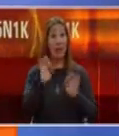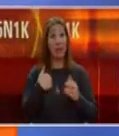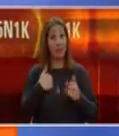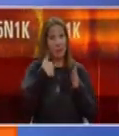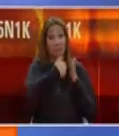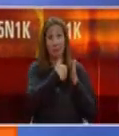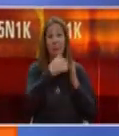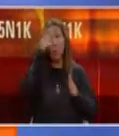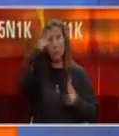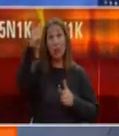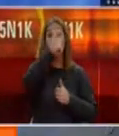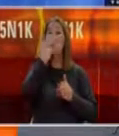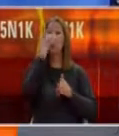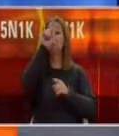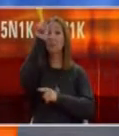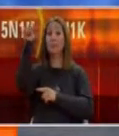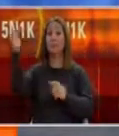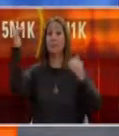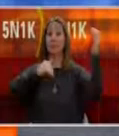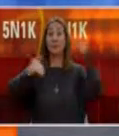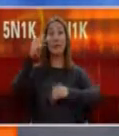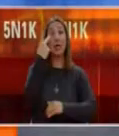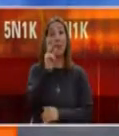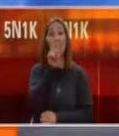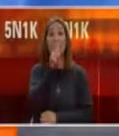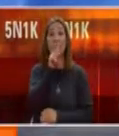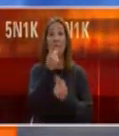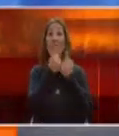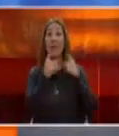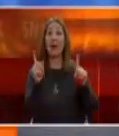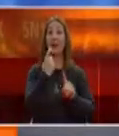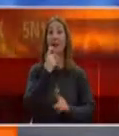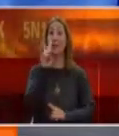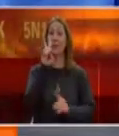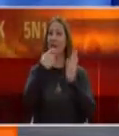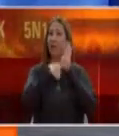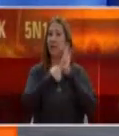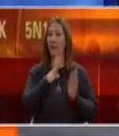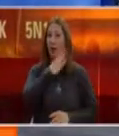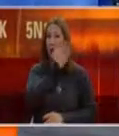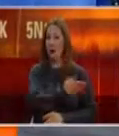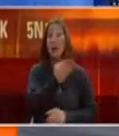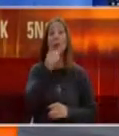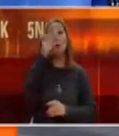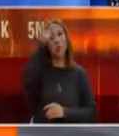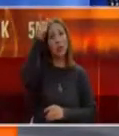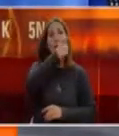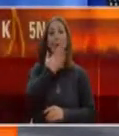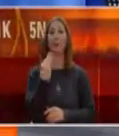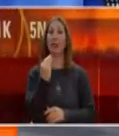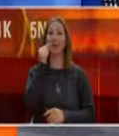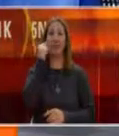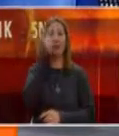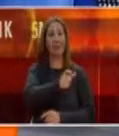yanımda Türkiye'nin dört bir tarafından gelen 2012 yılının fark yaratan 20 ismi var. Türkiye'nin güzel insanları diyorum